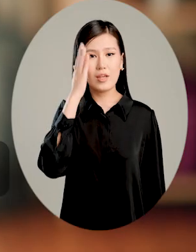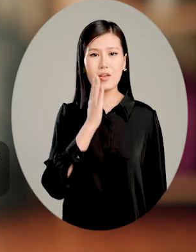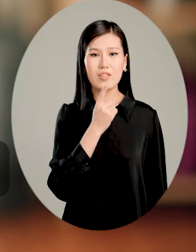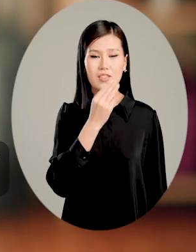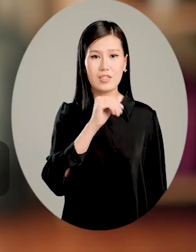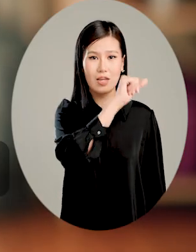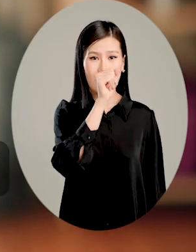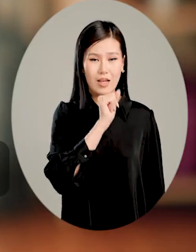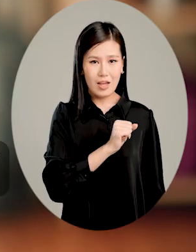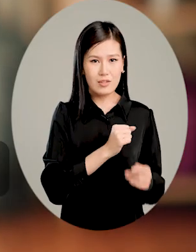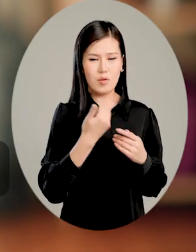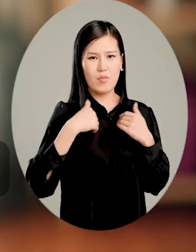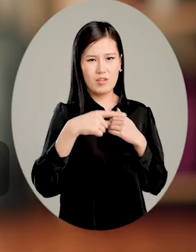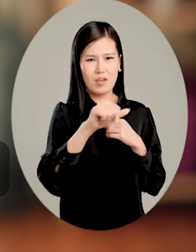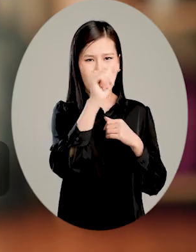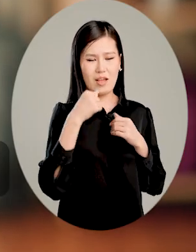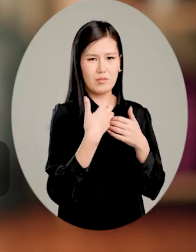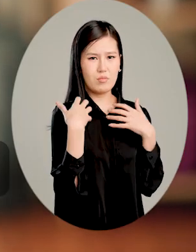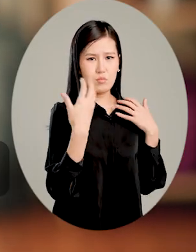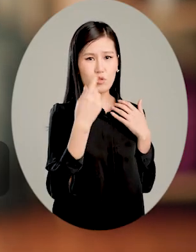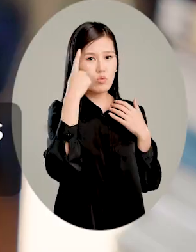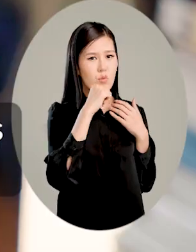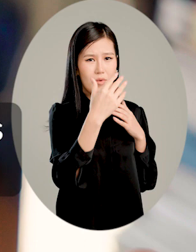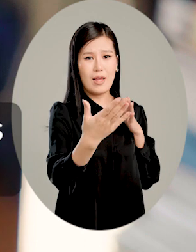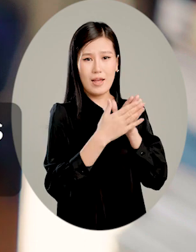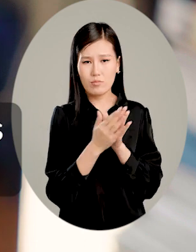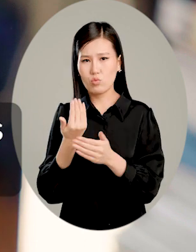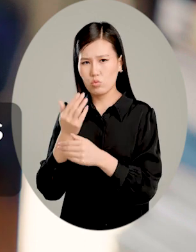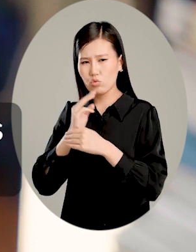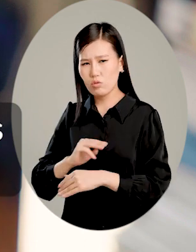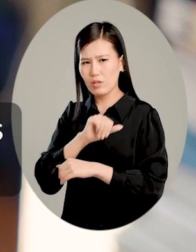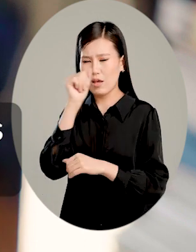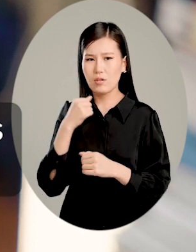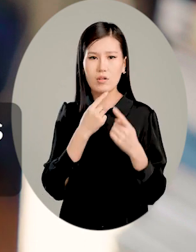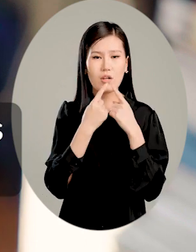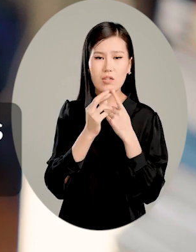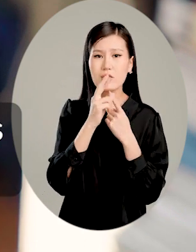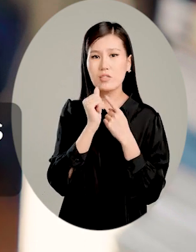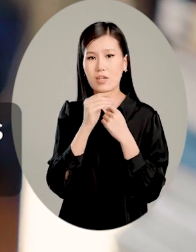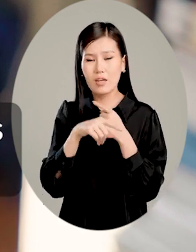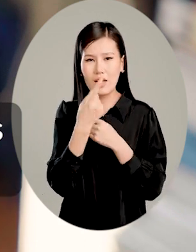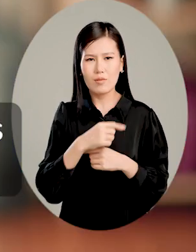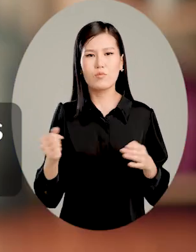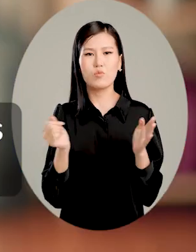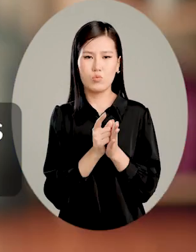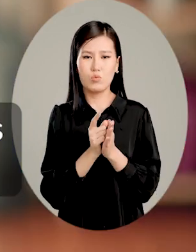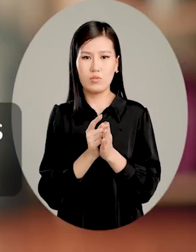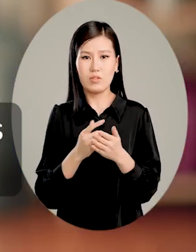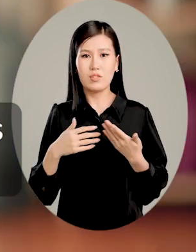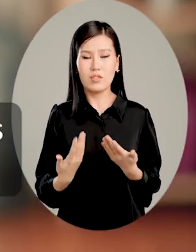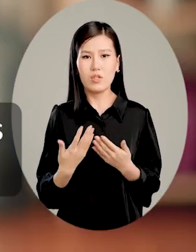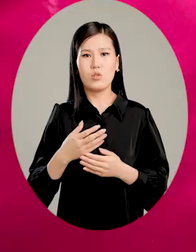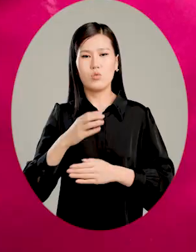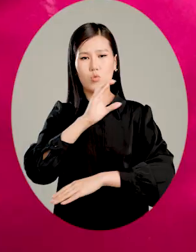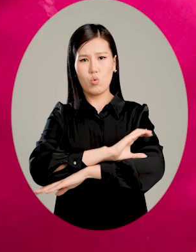Энэ эцэг эхийн асуудал, энэ багшийн асуудал гэж ялгаахгүй ш. Хамтраад тэр хүүхдийн асуудлыг цогтаа шийдэх юм төлөө юу хийх вэ гэж явах чинь л хамгийн